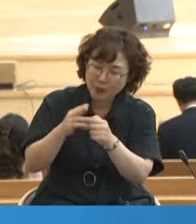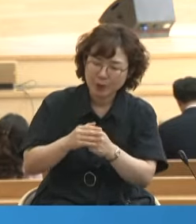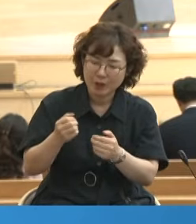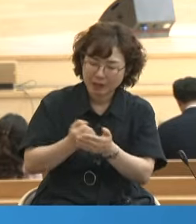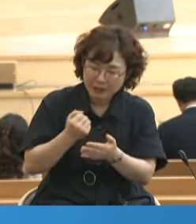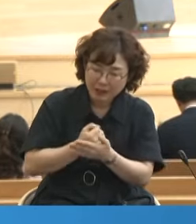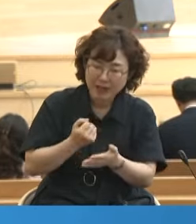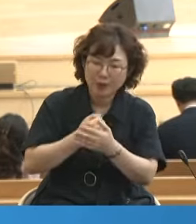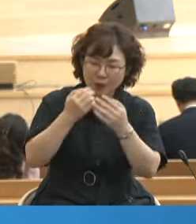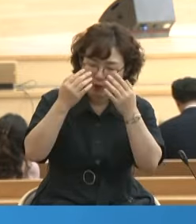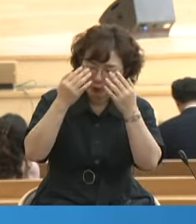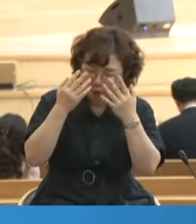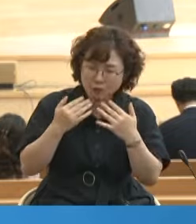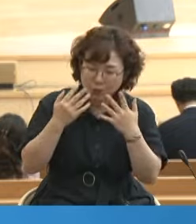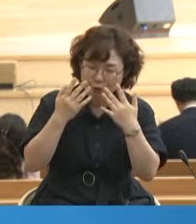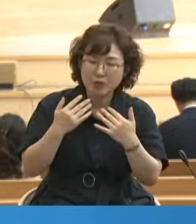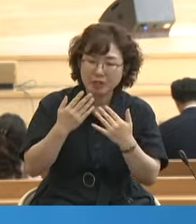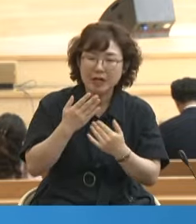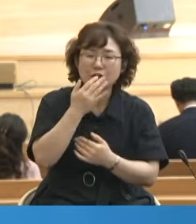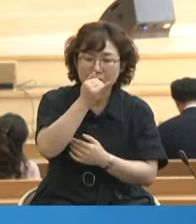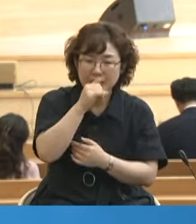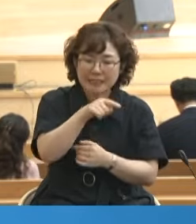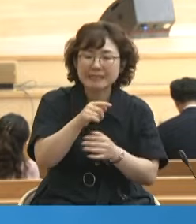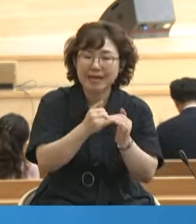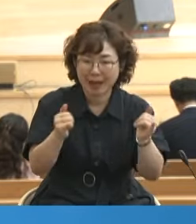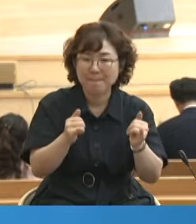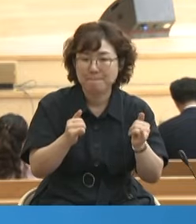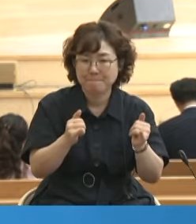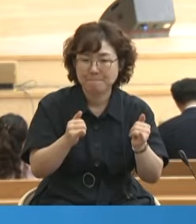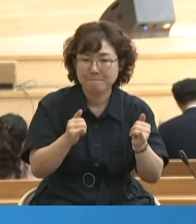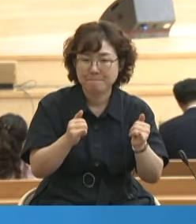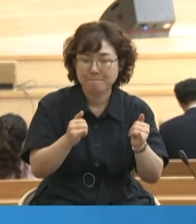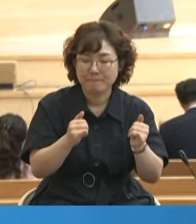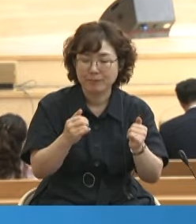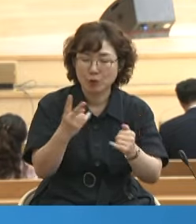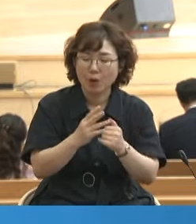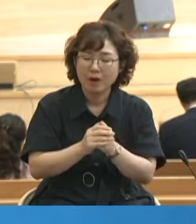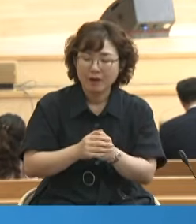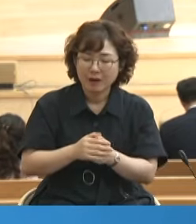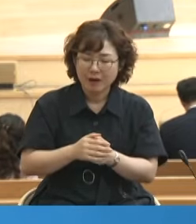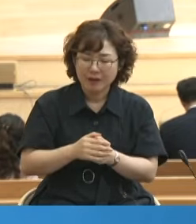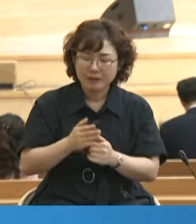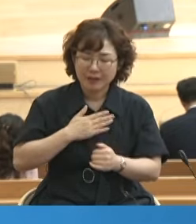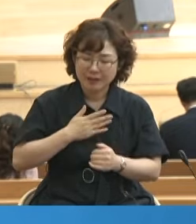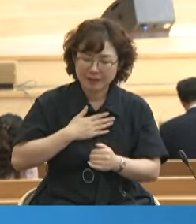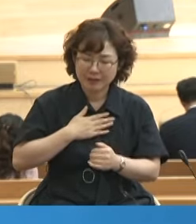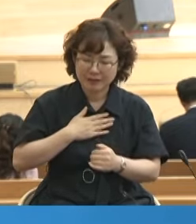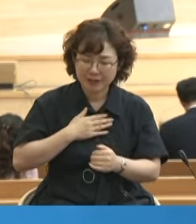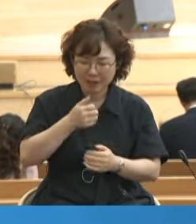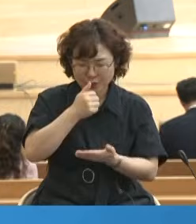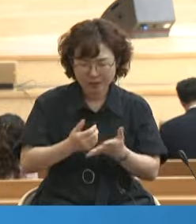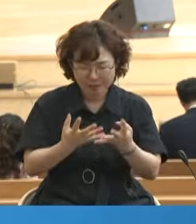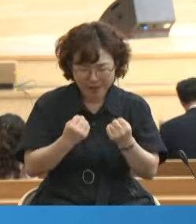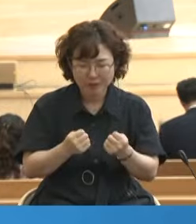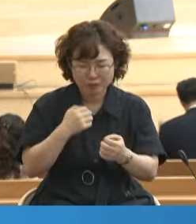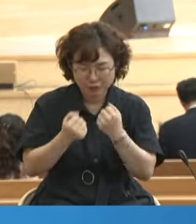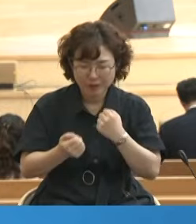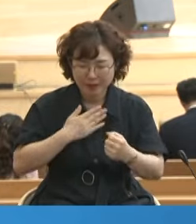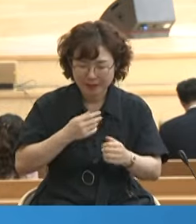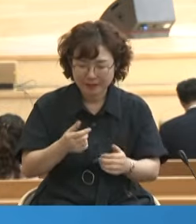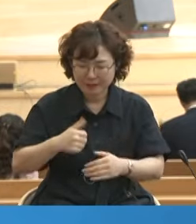눈물 흘릴 줄 아는 그 사람, 그럼에도 불구하고 나를 자녀 삼아주신 건 너무